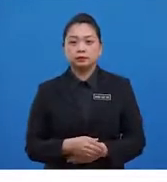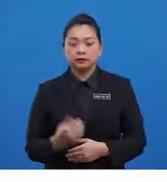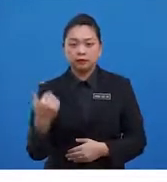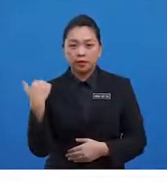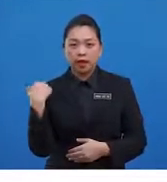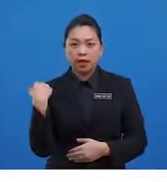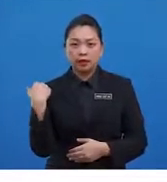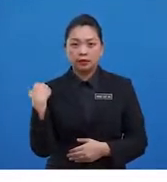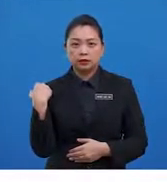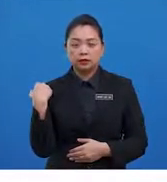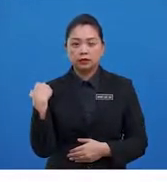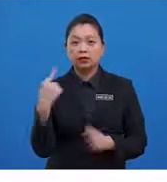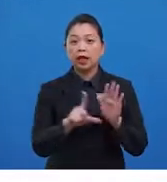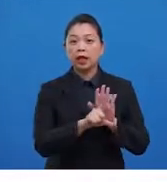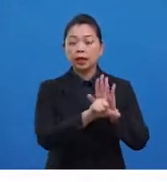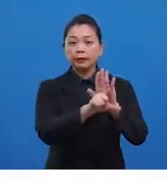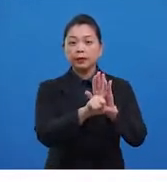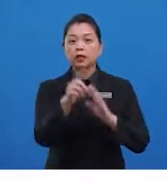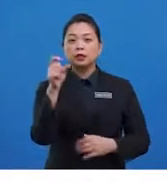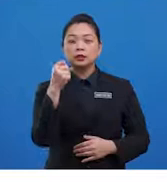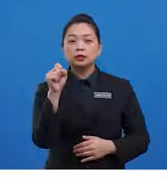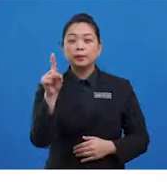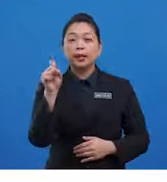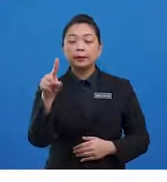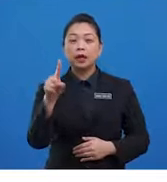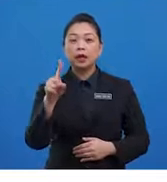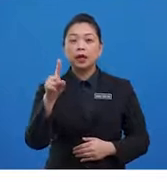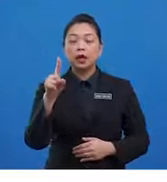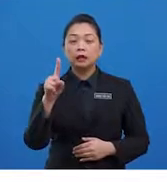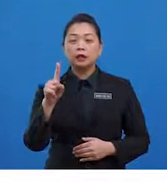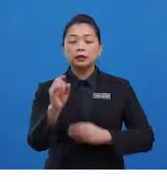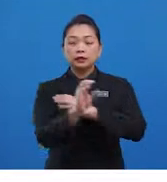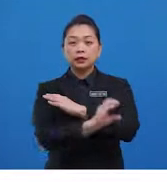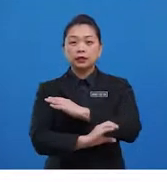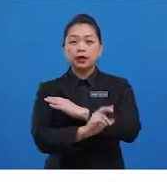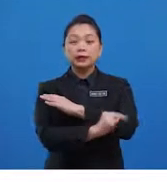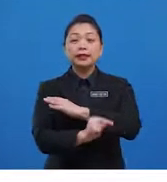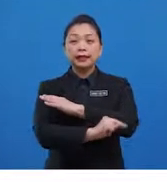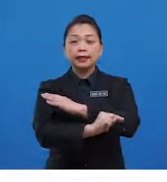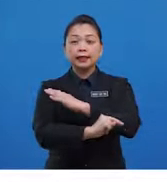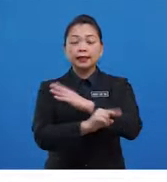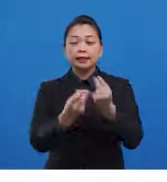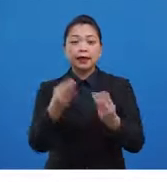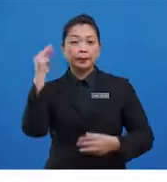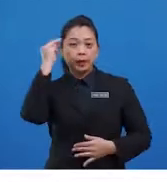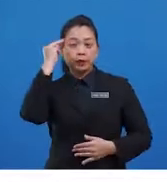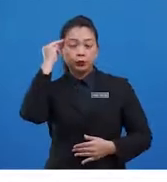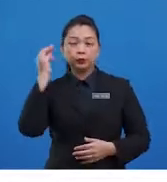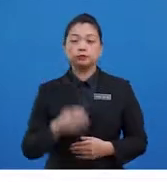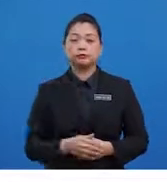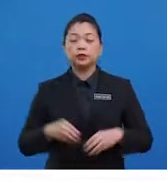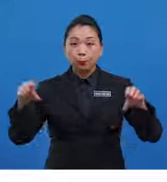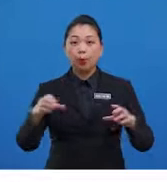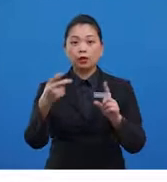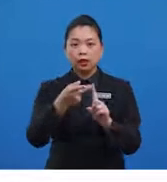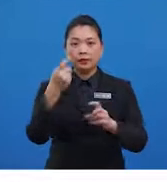juga lambang 11 buah negeri tanah Melayu di sekeliling bulatan itu yang juga diperbuat daripada